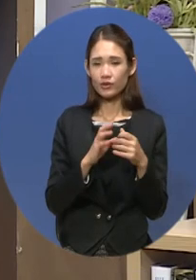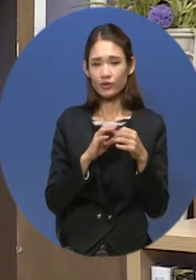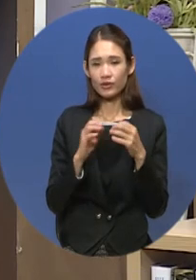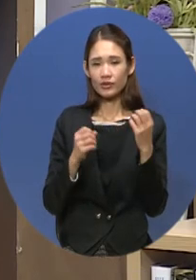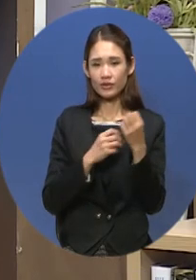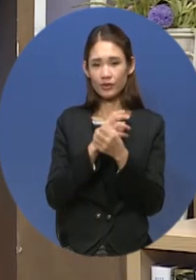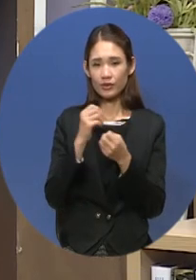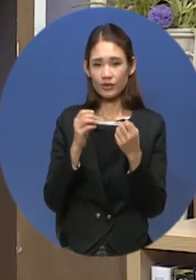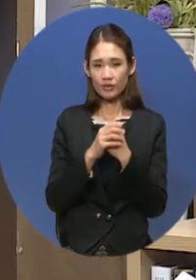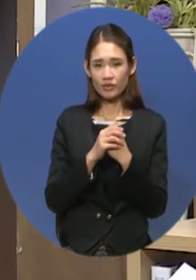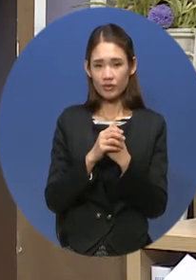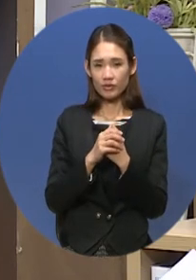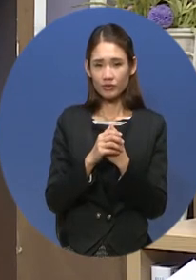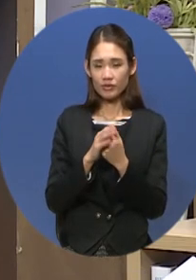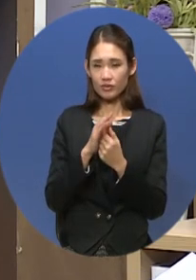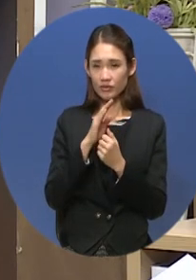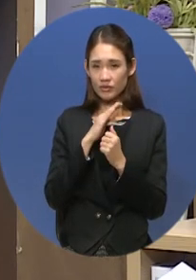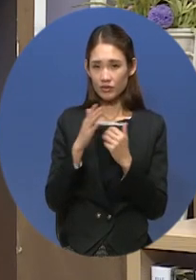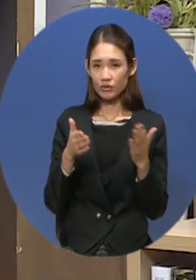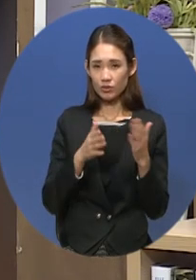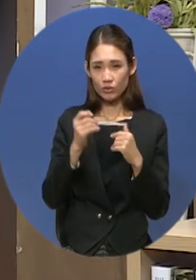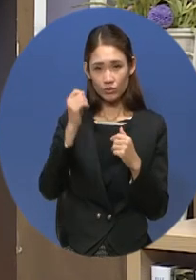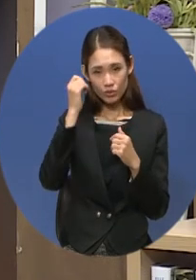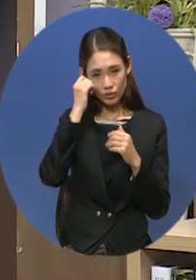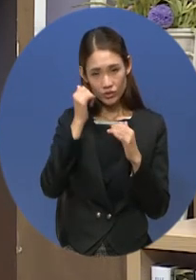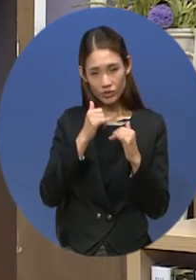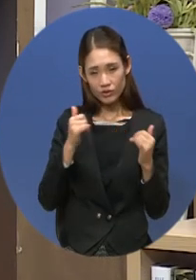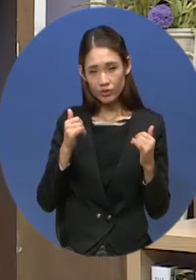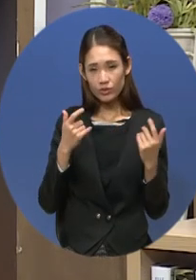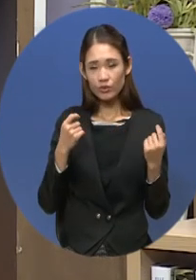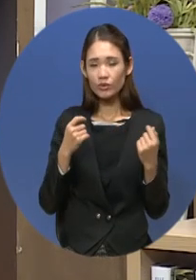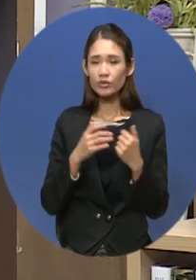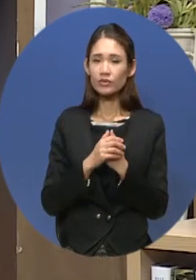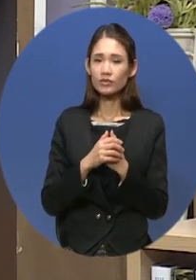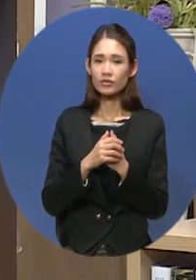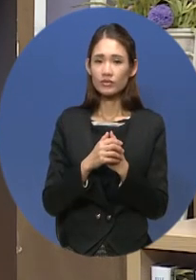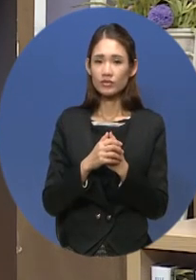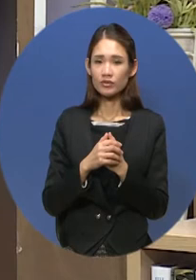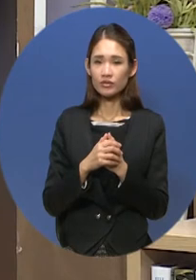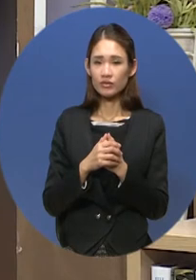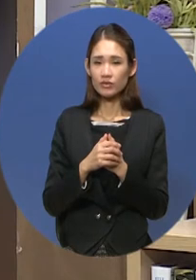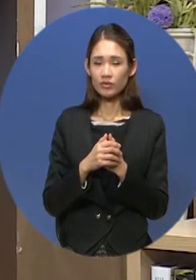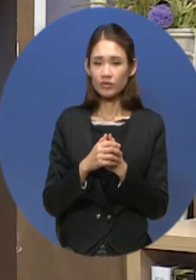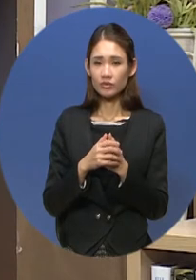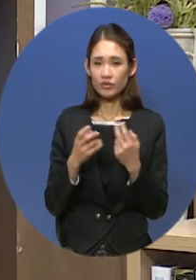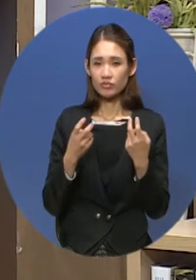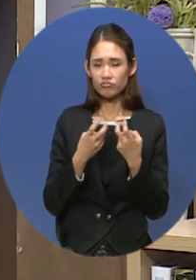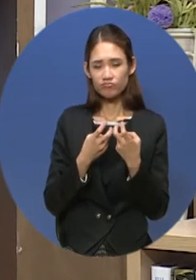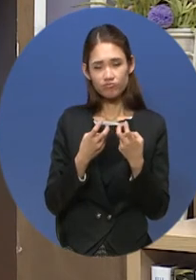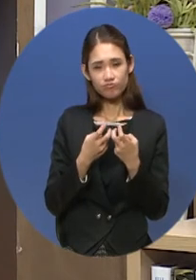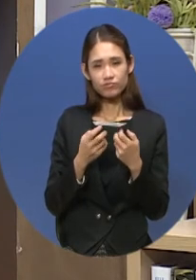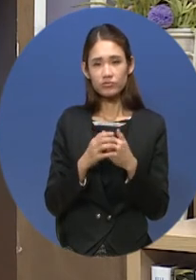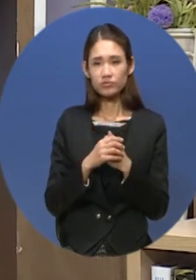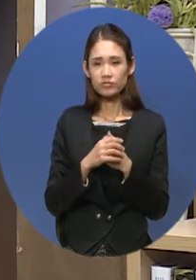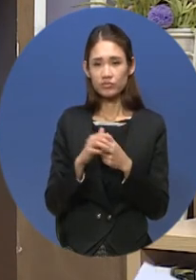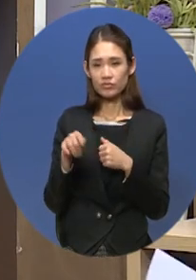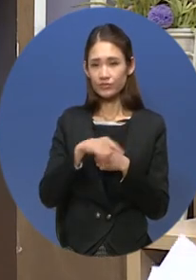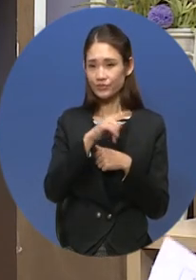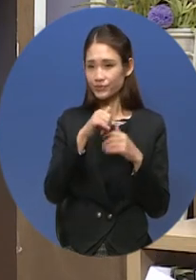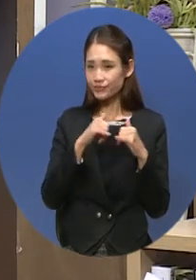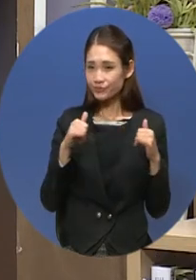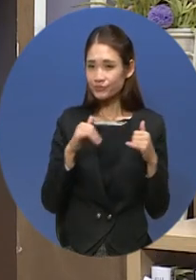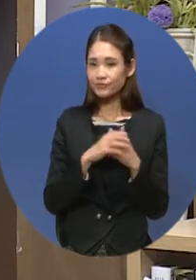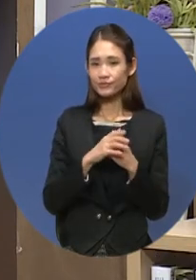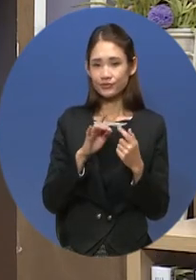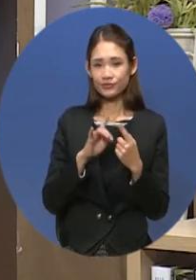대한 얘기는 나눴는데 네네. 사실 노숙인 분들은 어떻게 네. 보면 또 이분들에